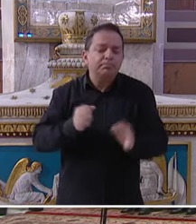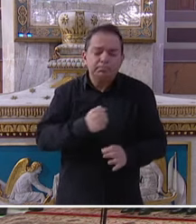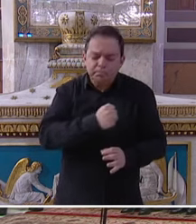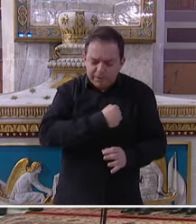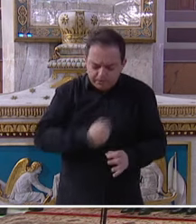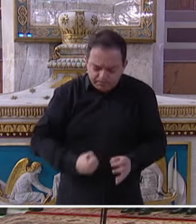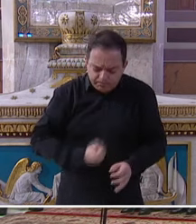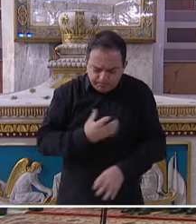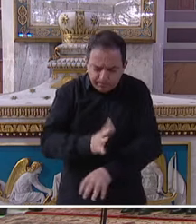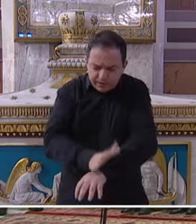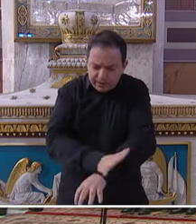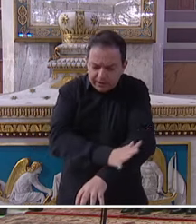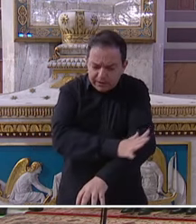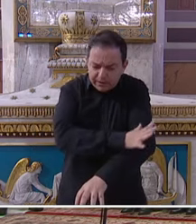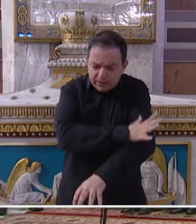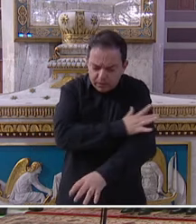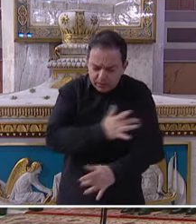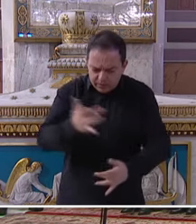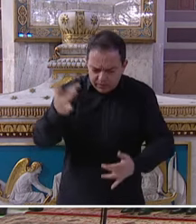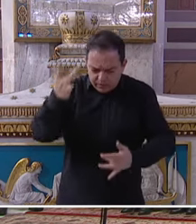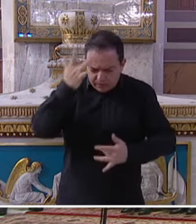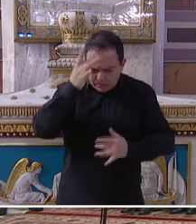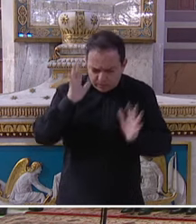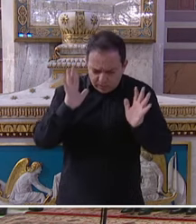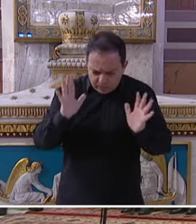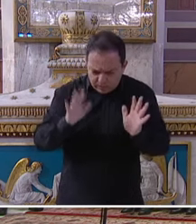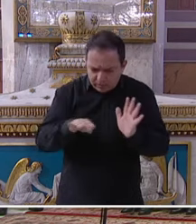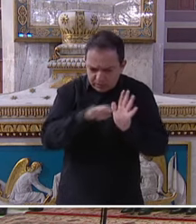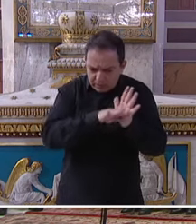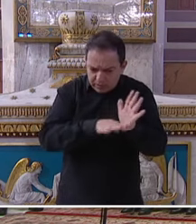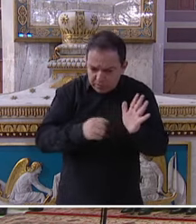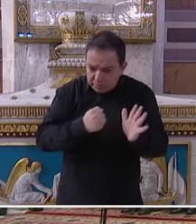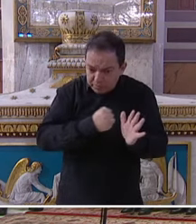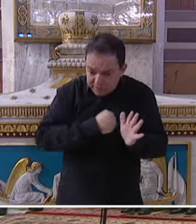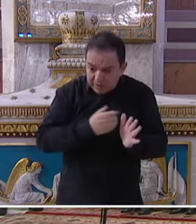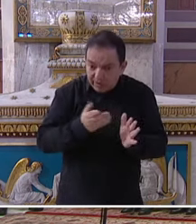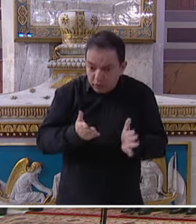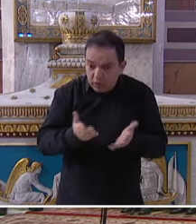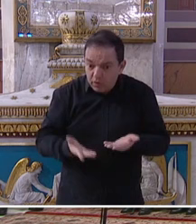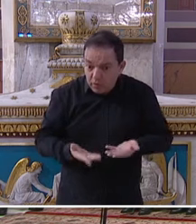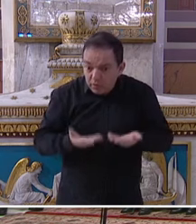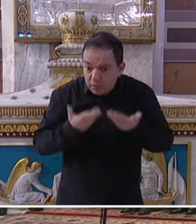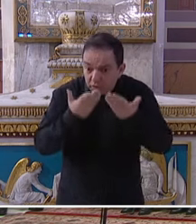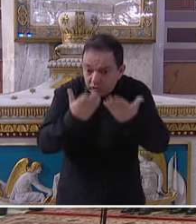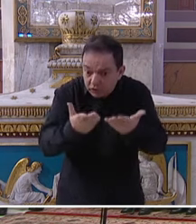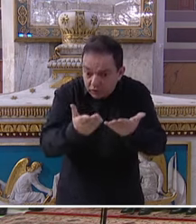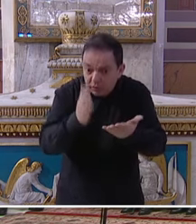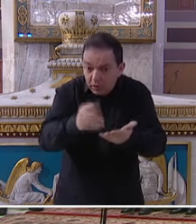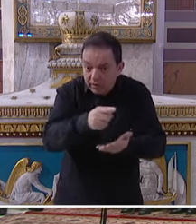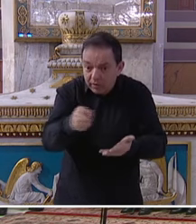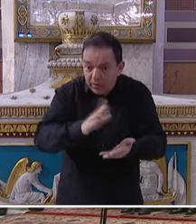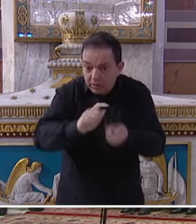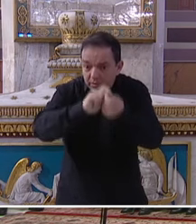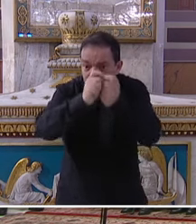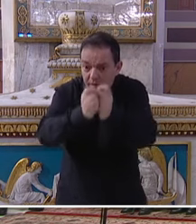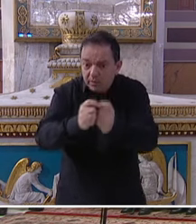πίστης, και με την επίγνωση ότι η πίστης μπορεί να θεώσει, να αυθαρτήσει και